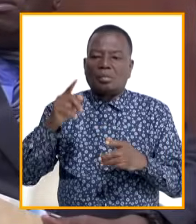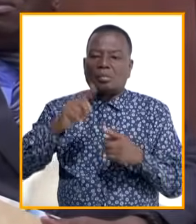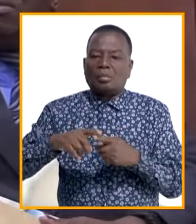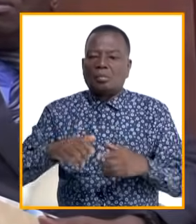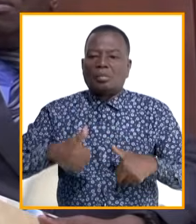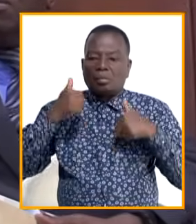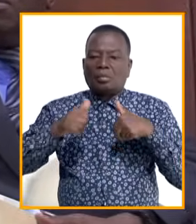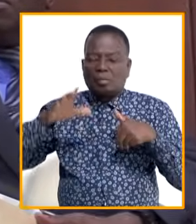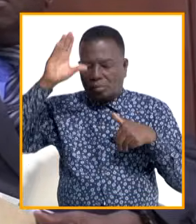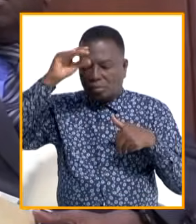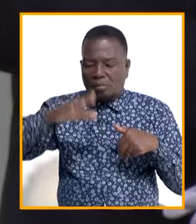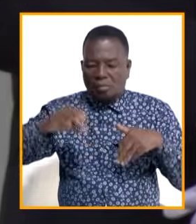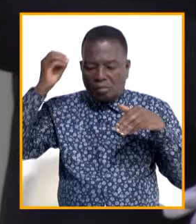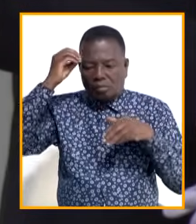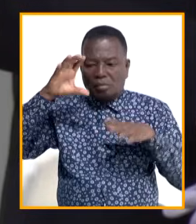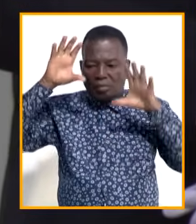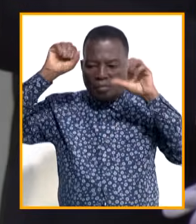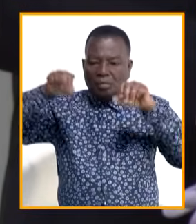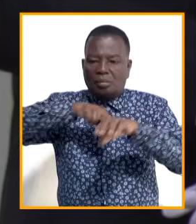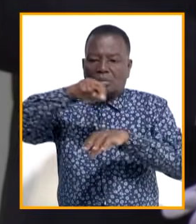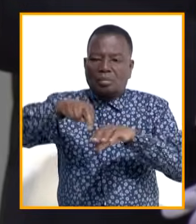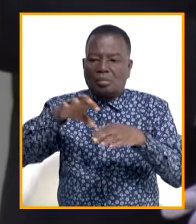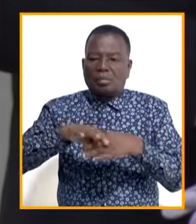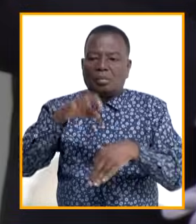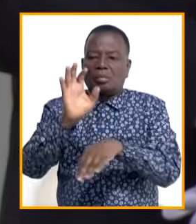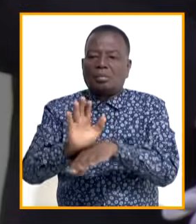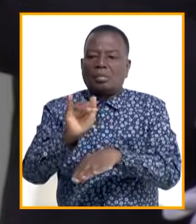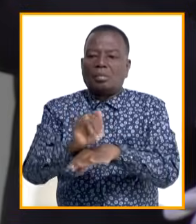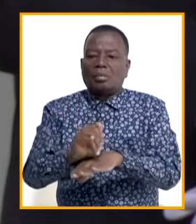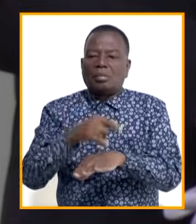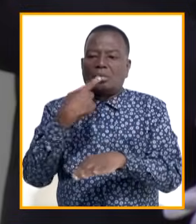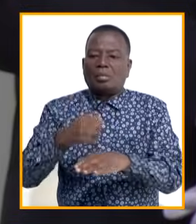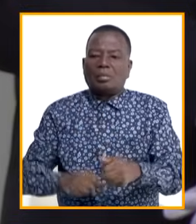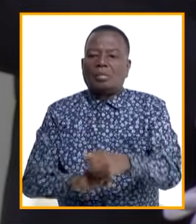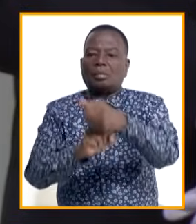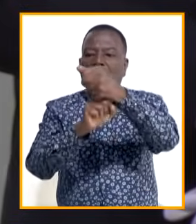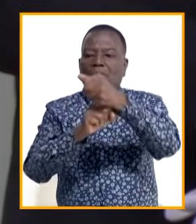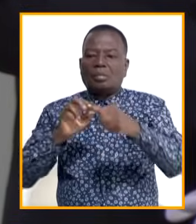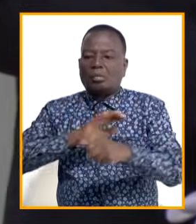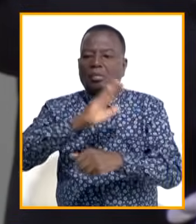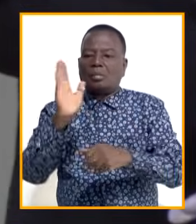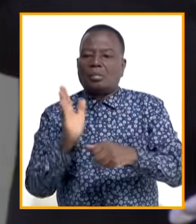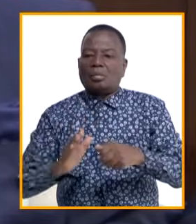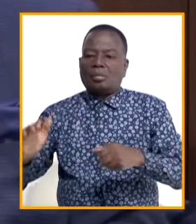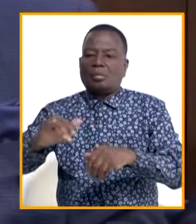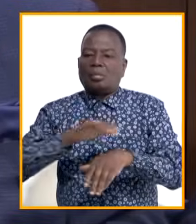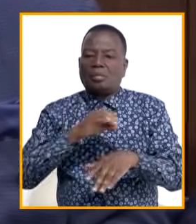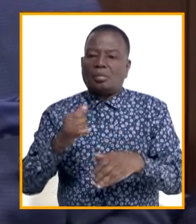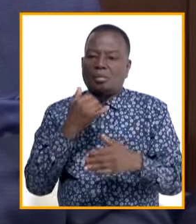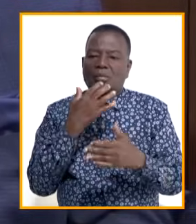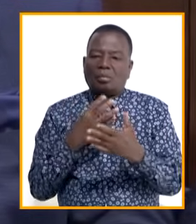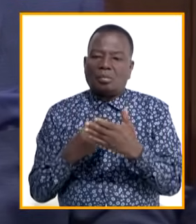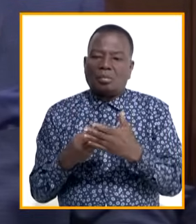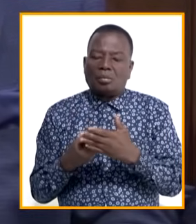M. Alassane Ouattara, président de la République de Côte d'Ivoire, dont le soutien ne nous a jamais fait défaut. Un